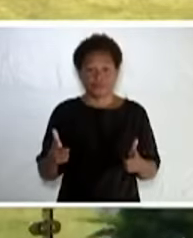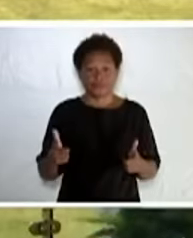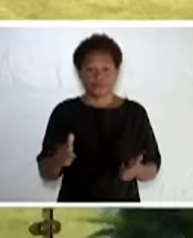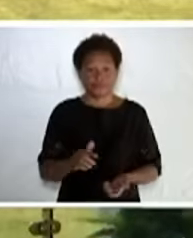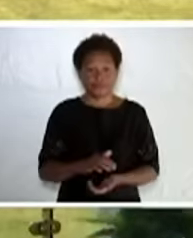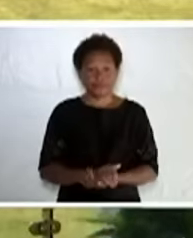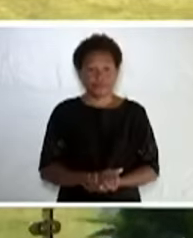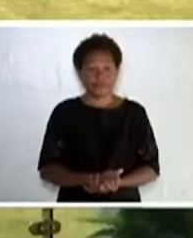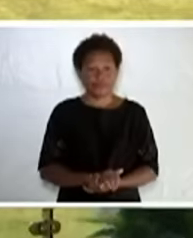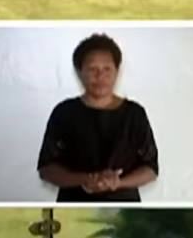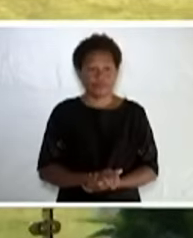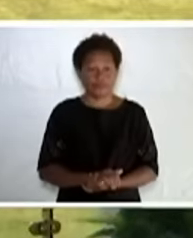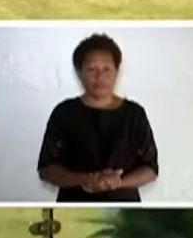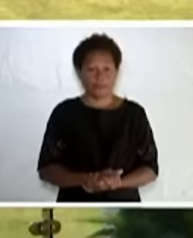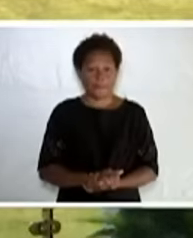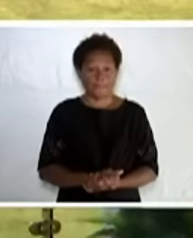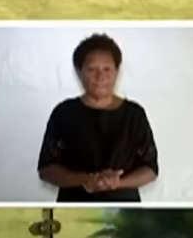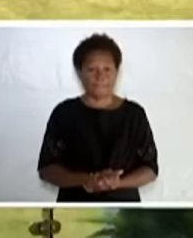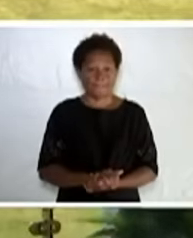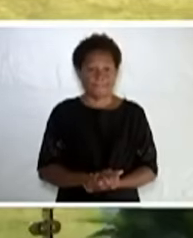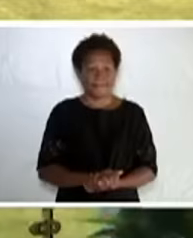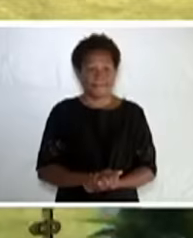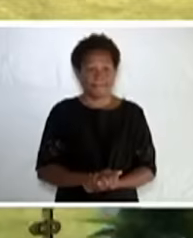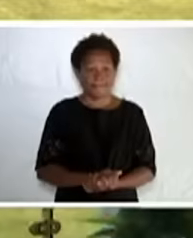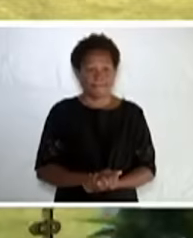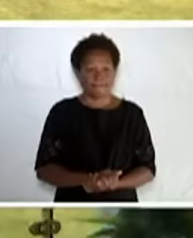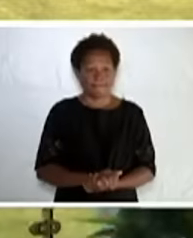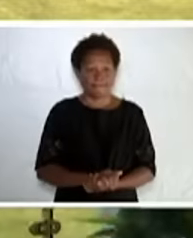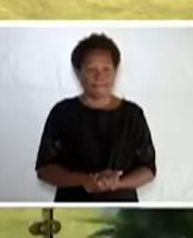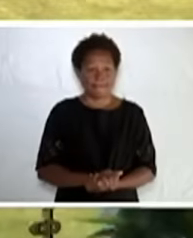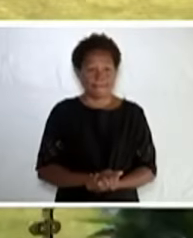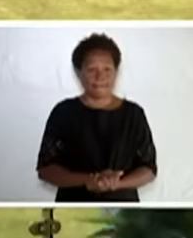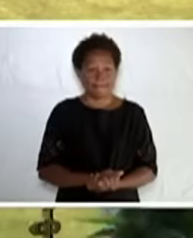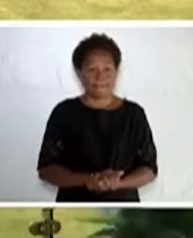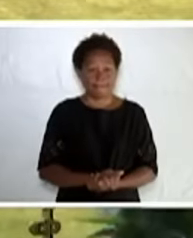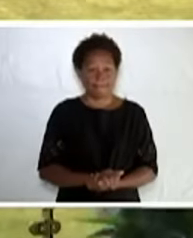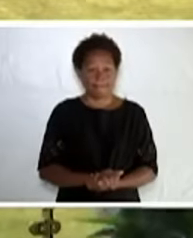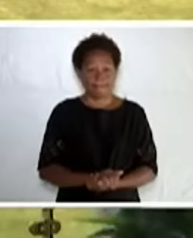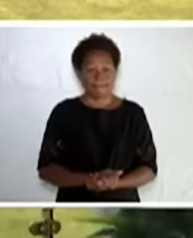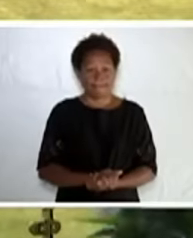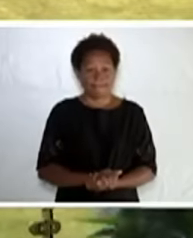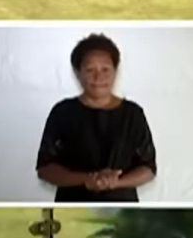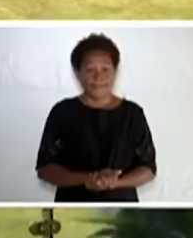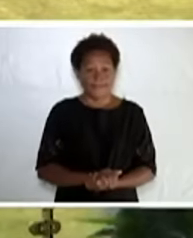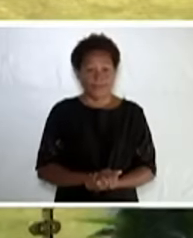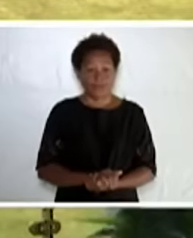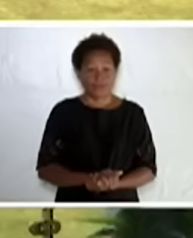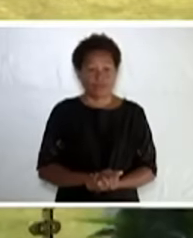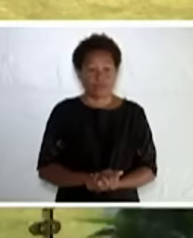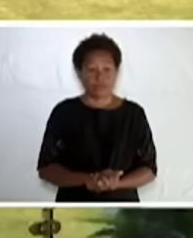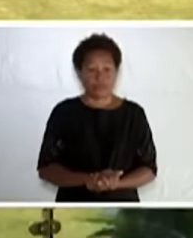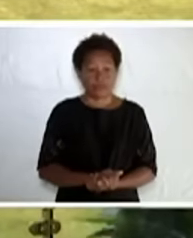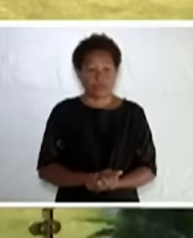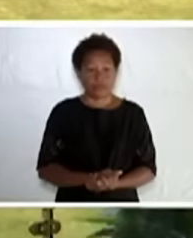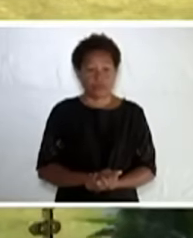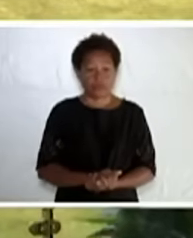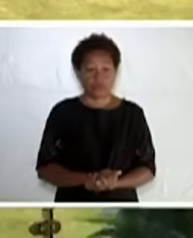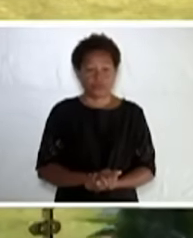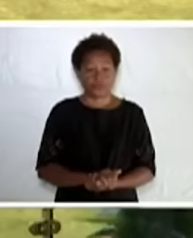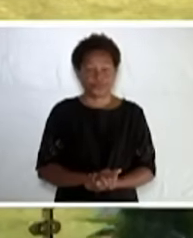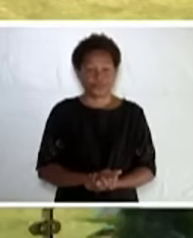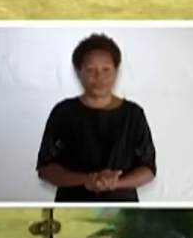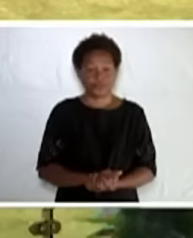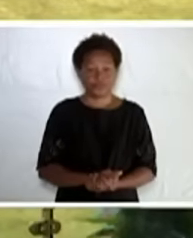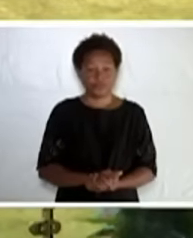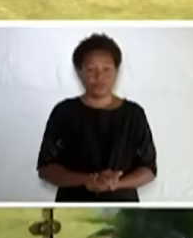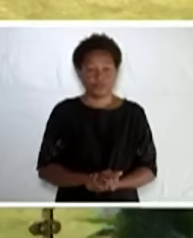जितने यहाँ पर हमारे इस आज़ादी के सफ़र का जश्न मनाने आए हुए हैं, इनके मुस्कुराते चेहरे बेहद खुशी